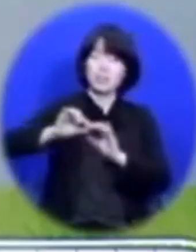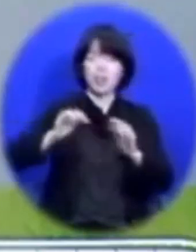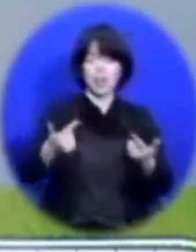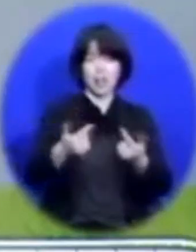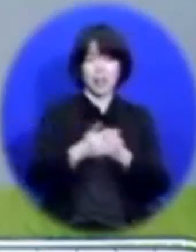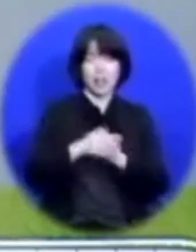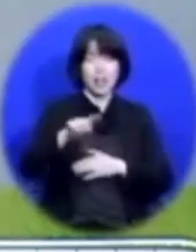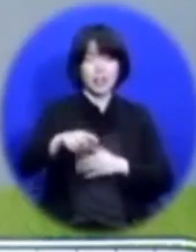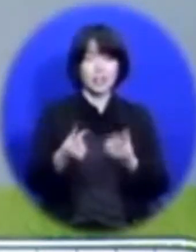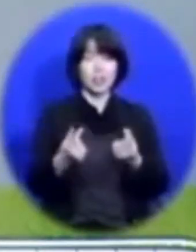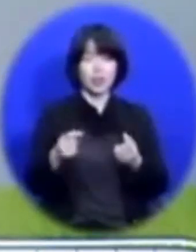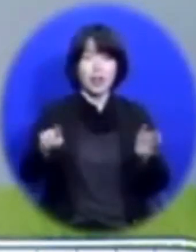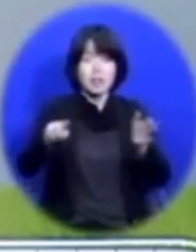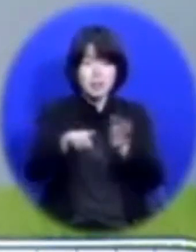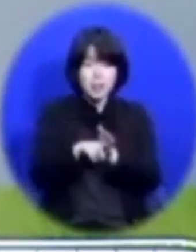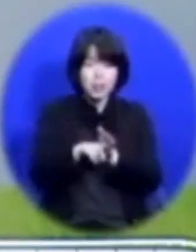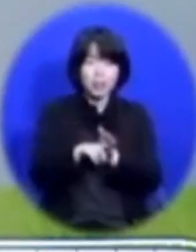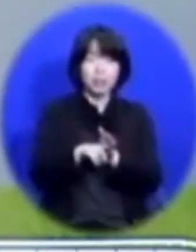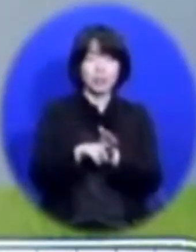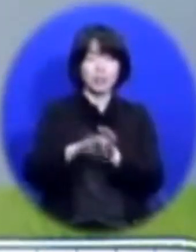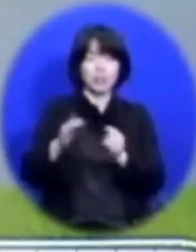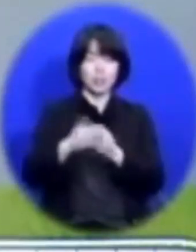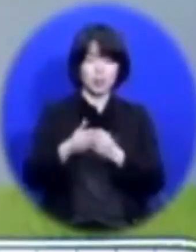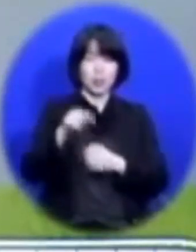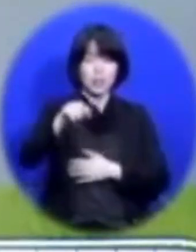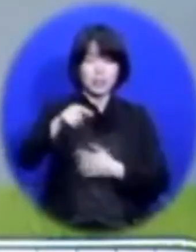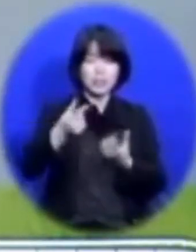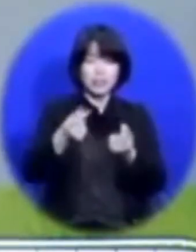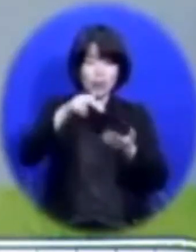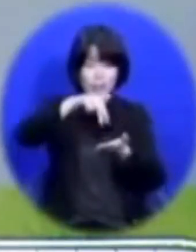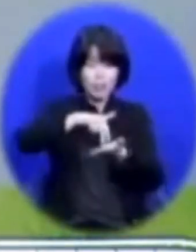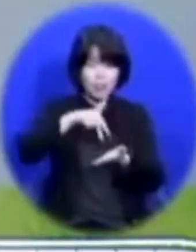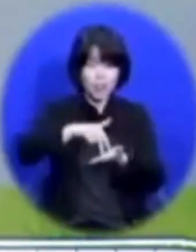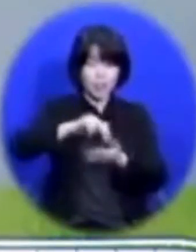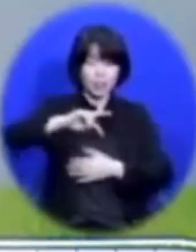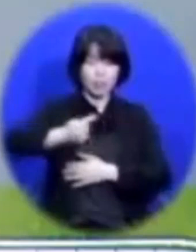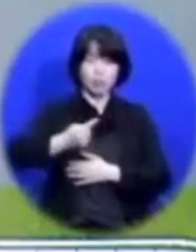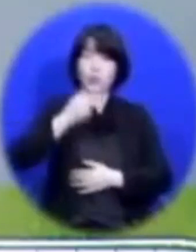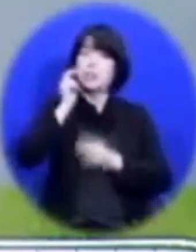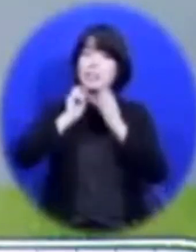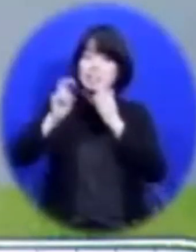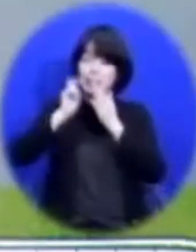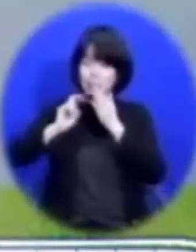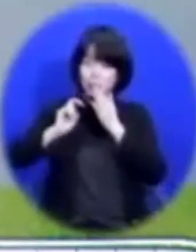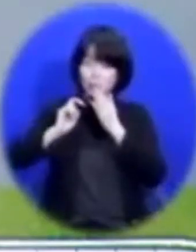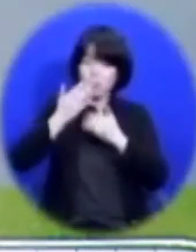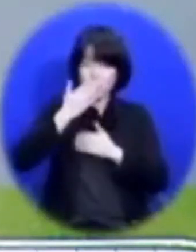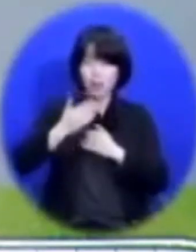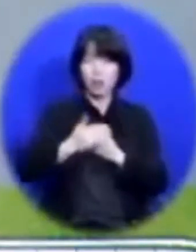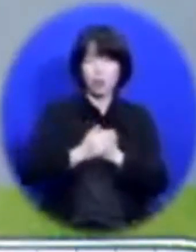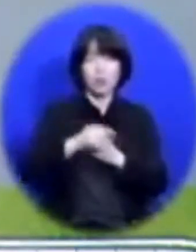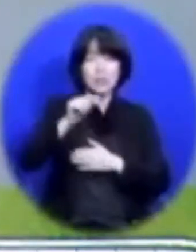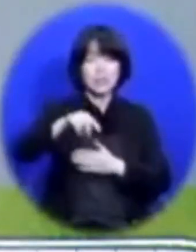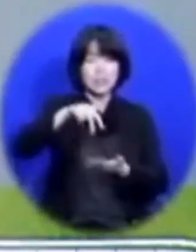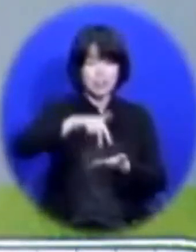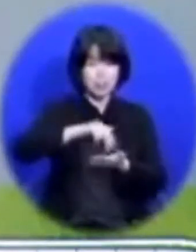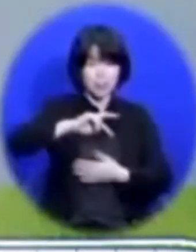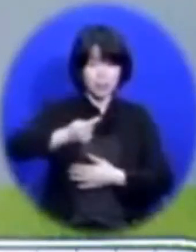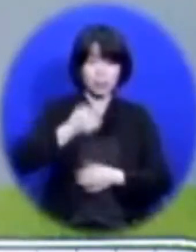하나님은나를버리지않으셨다."라고 믿는다면,그리고그러한믿음때문에어려운상황속에서도찬양이흘러나오고 ,감사가